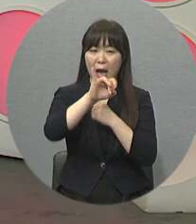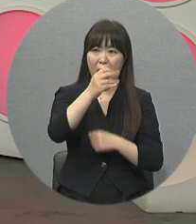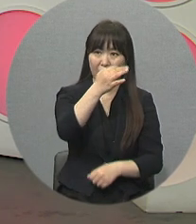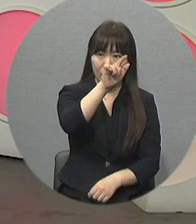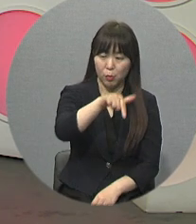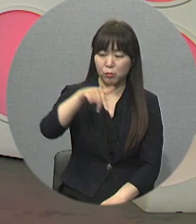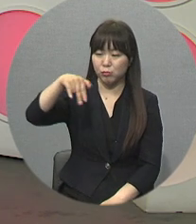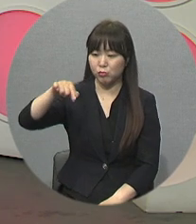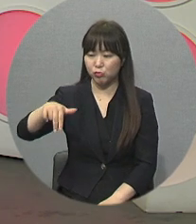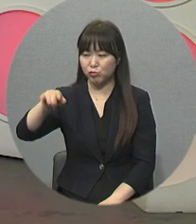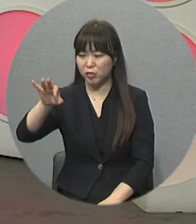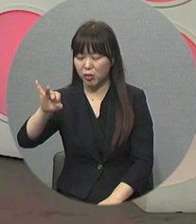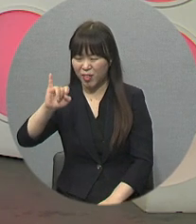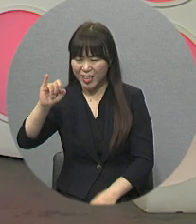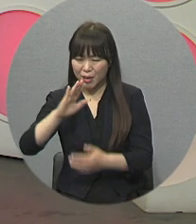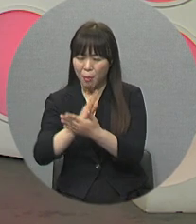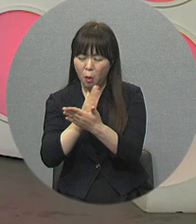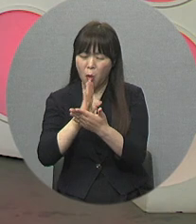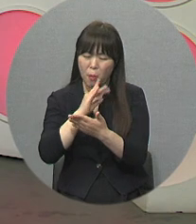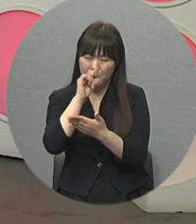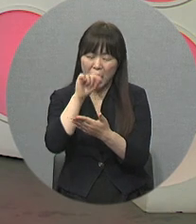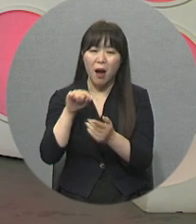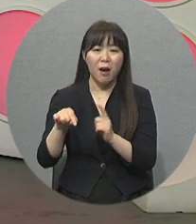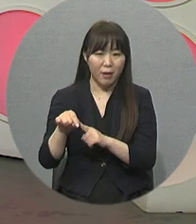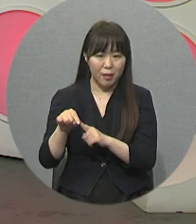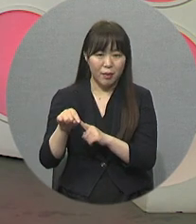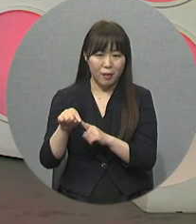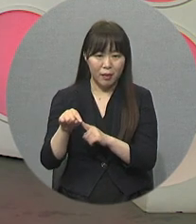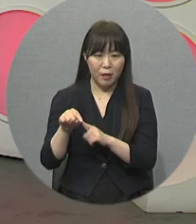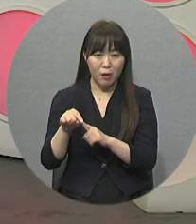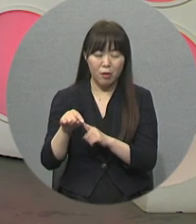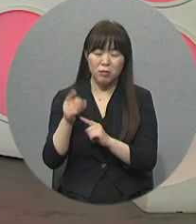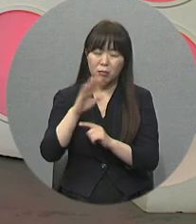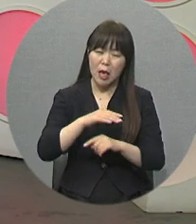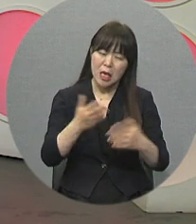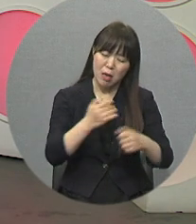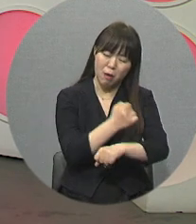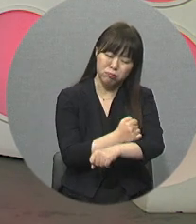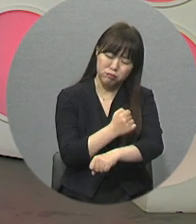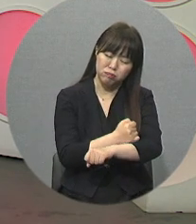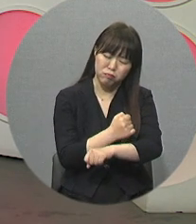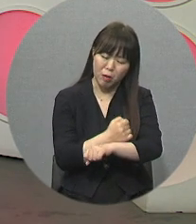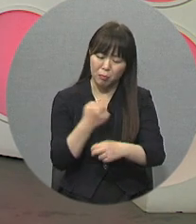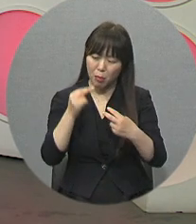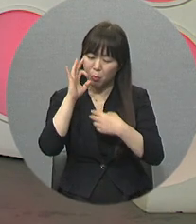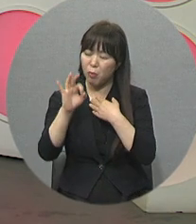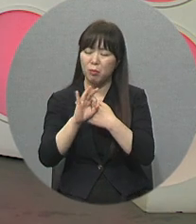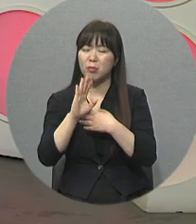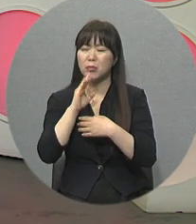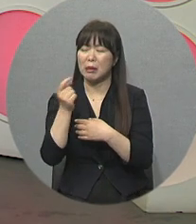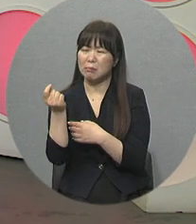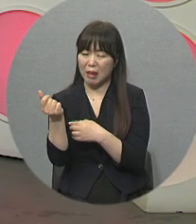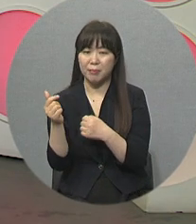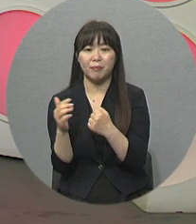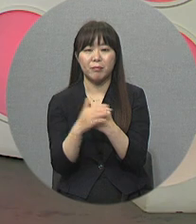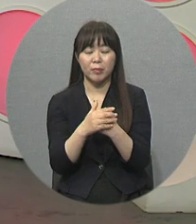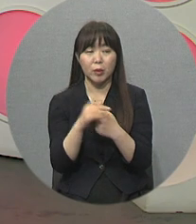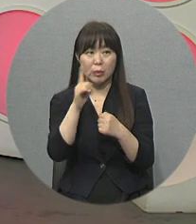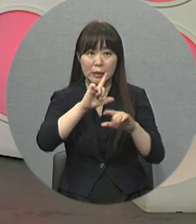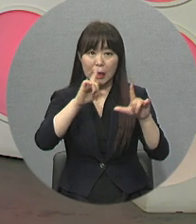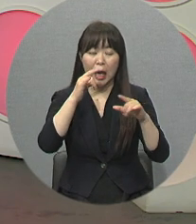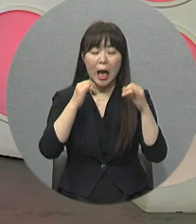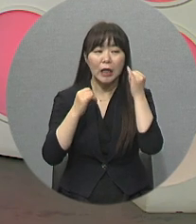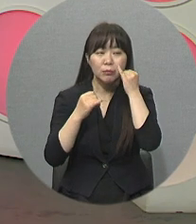쪽정이를 분리하기 까다로웠는데 수고에 비해 수확량이 터무니없이 적자 어느 날 한